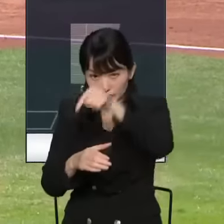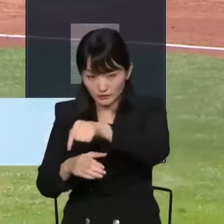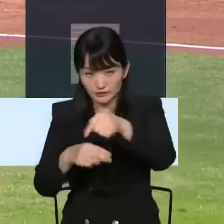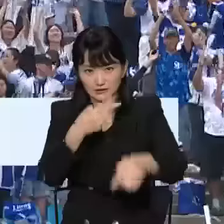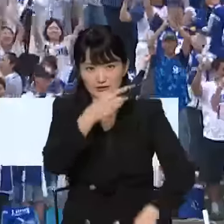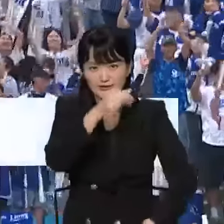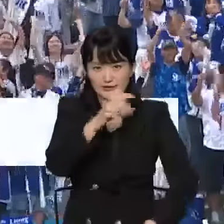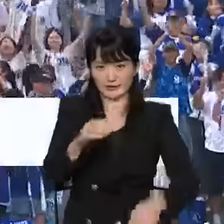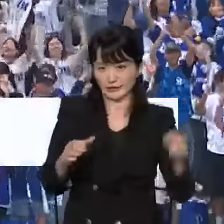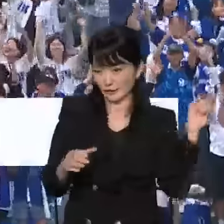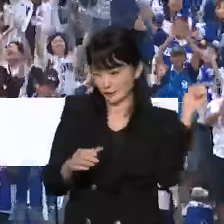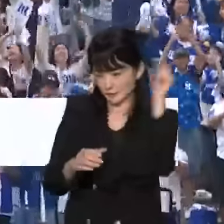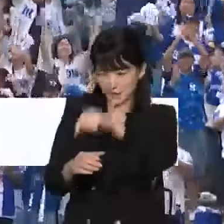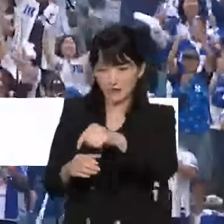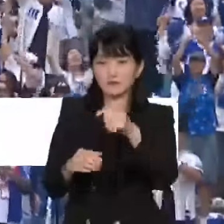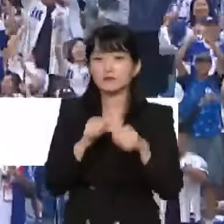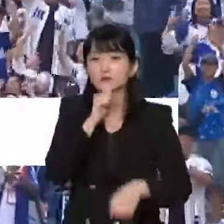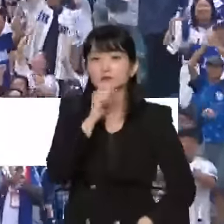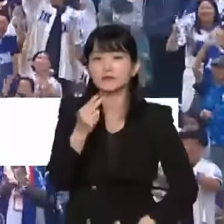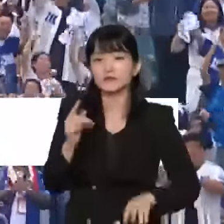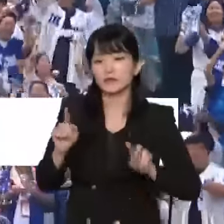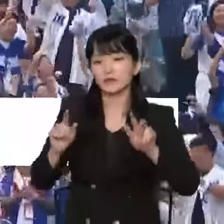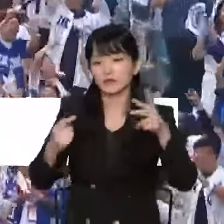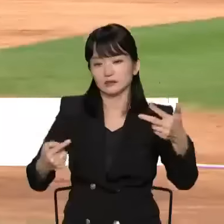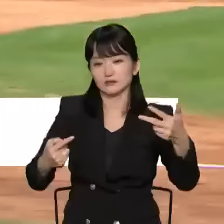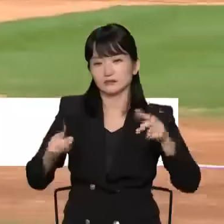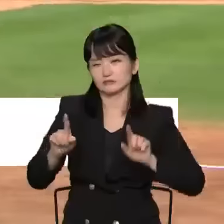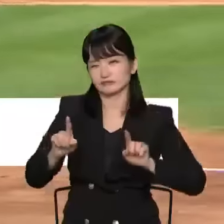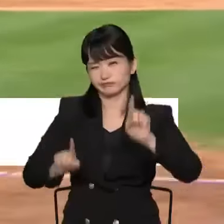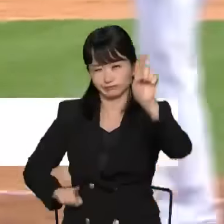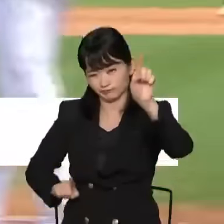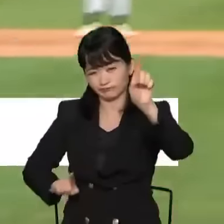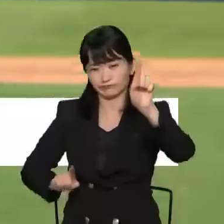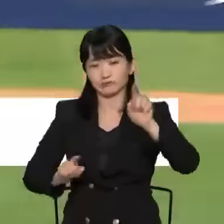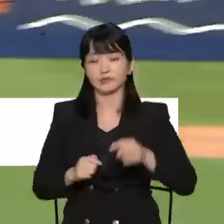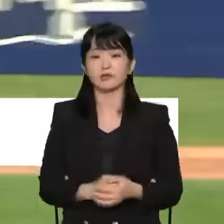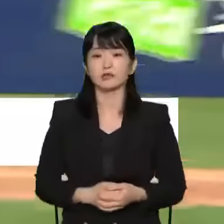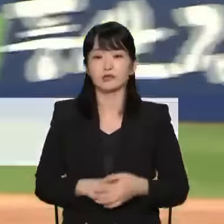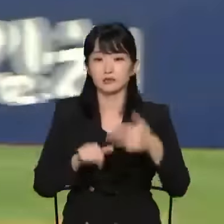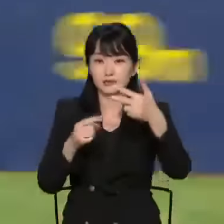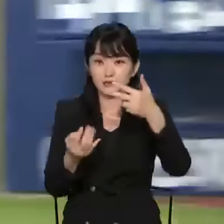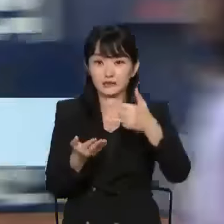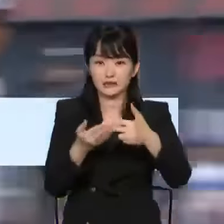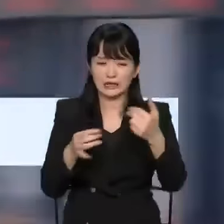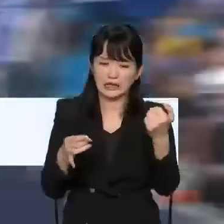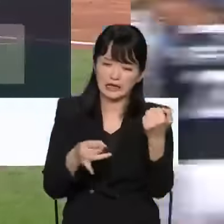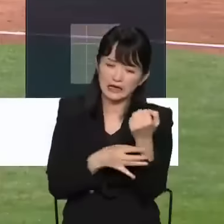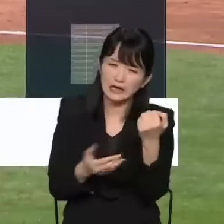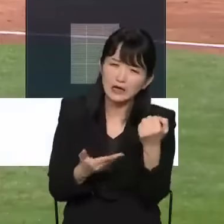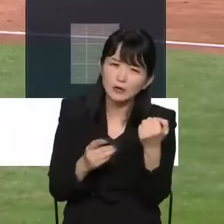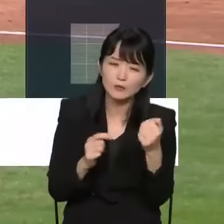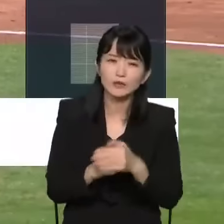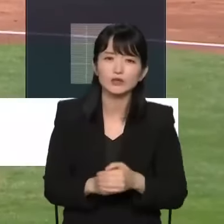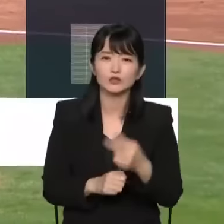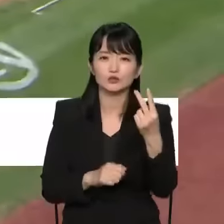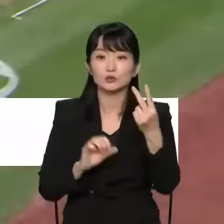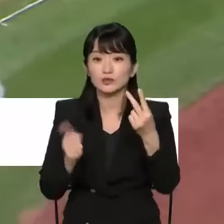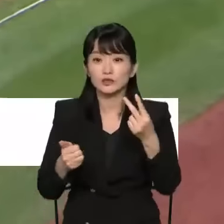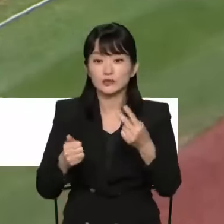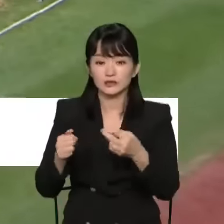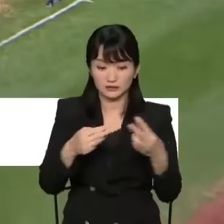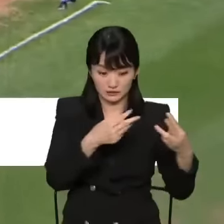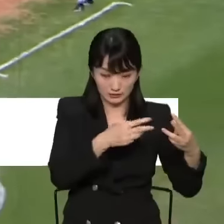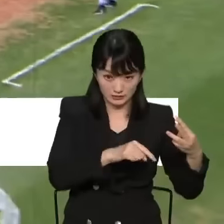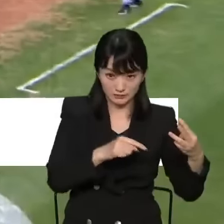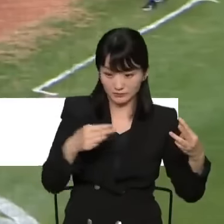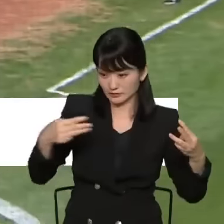2점 홈런을 터뜨리며 7-1로 멀찍이 달아났습니다. 그러나 7회 초는 뼈아팠습니다. 투아웃 만루 위기에